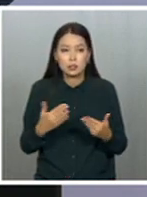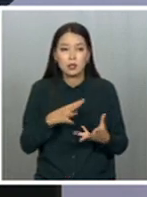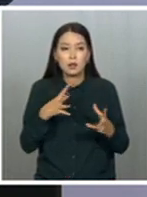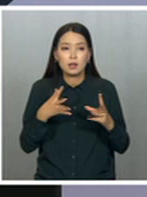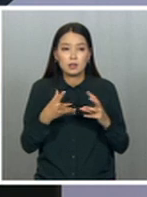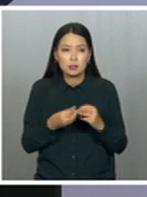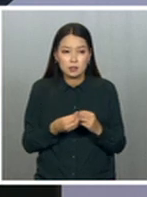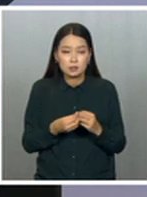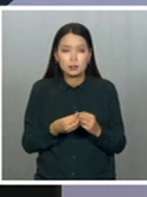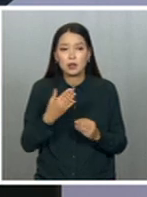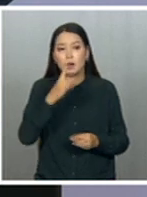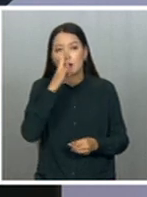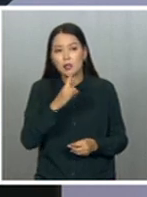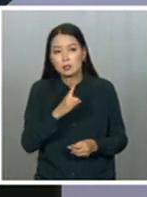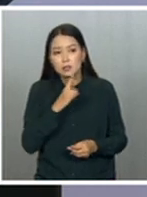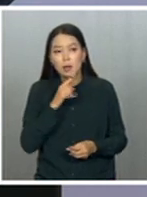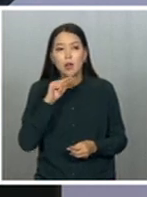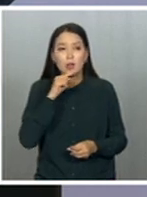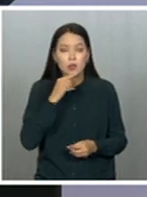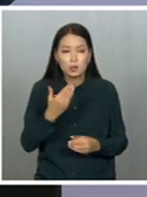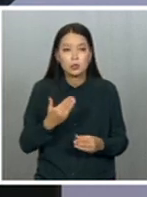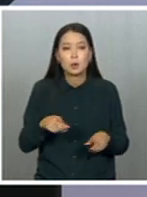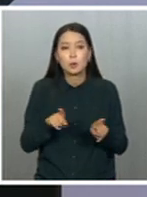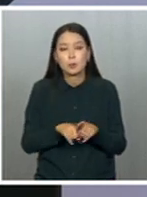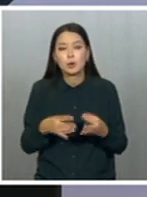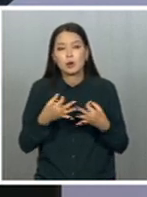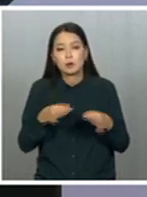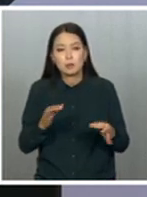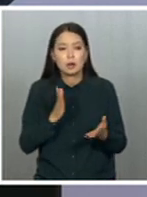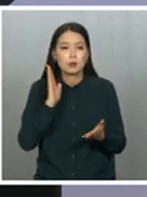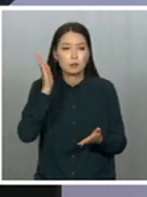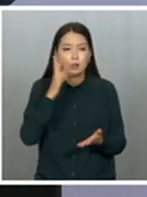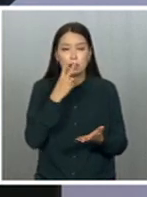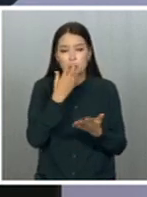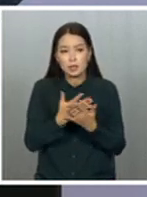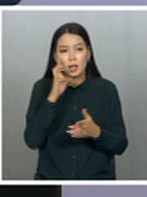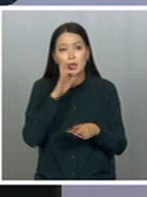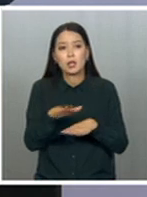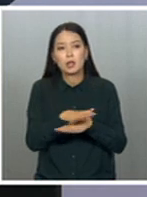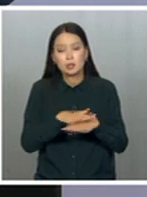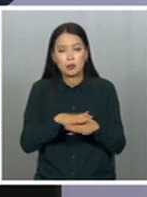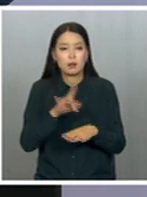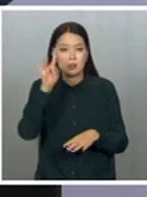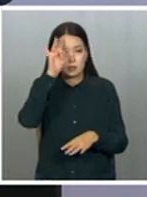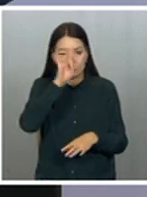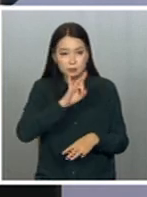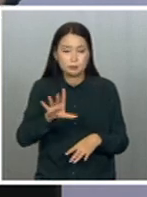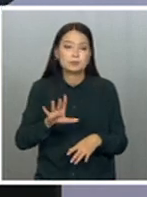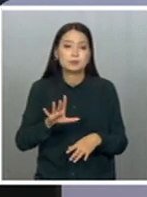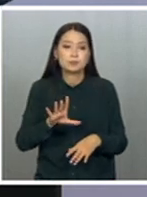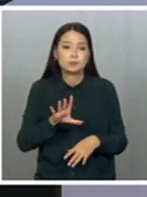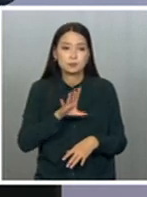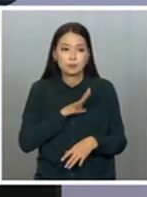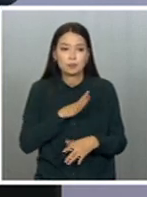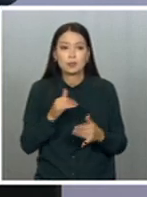жер жаханға Қазақстанды экономикасы берік орныққан ел ретінде де танытты. Балалар,